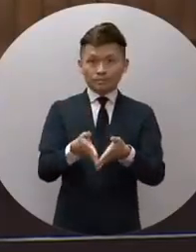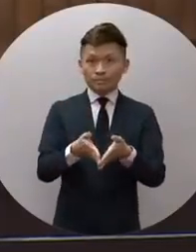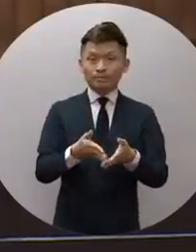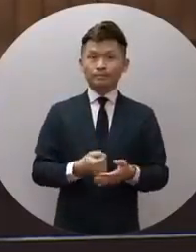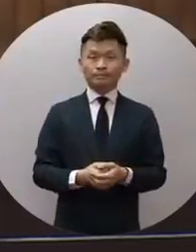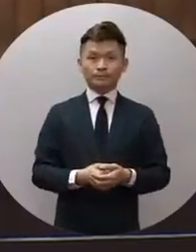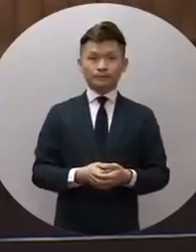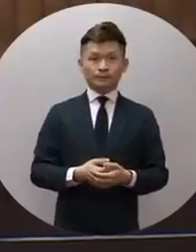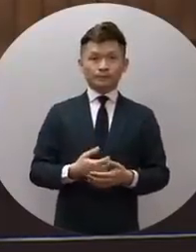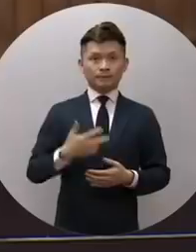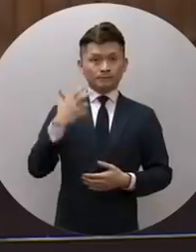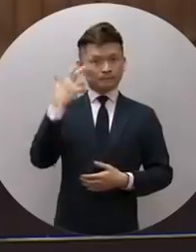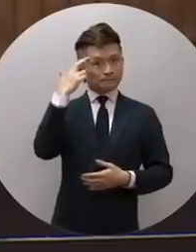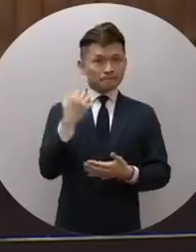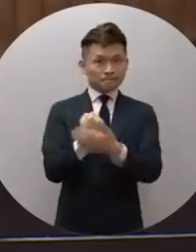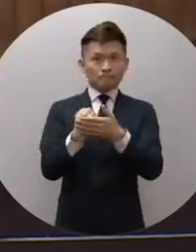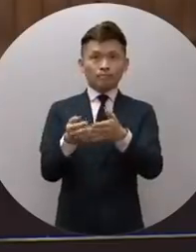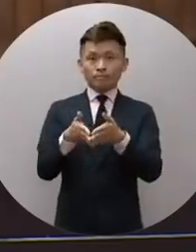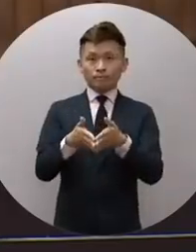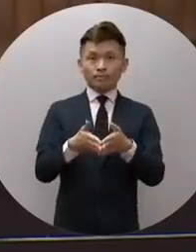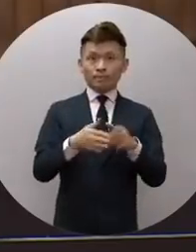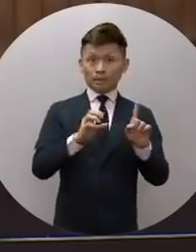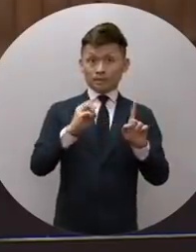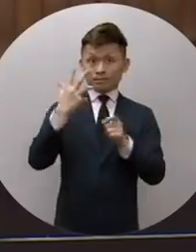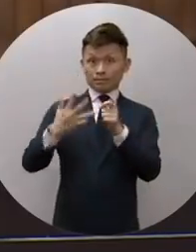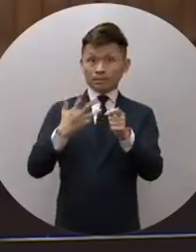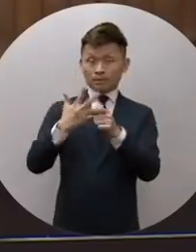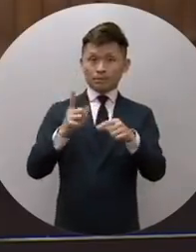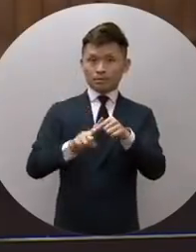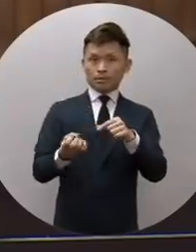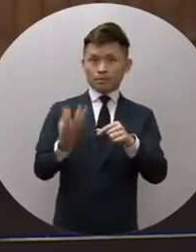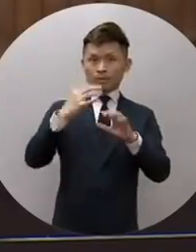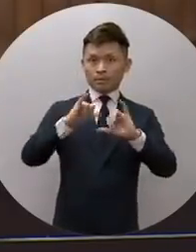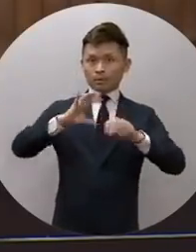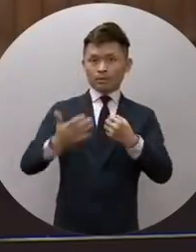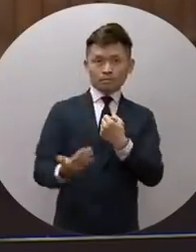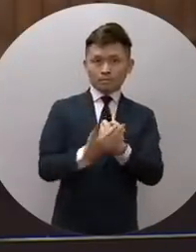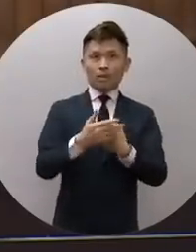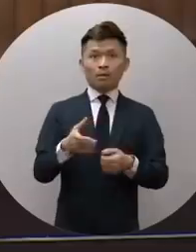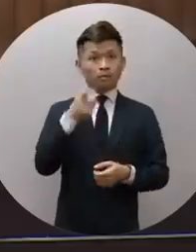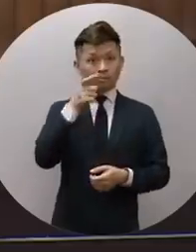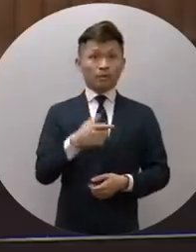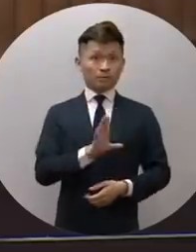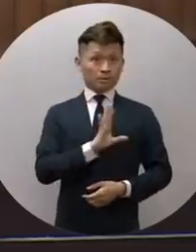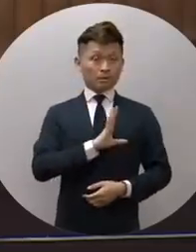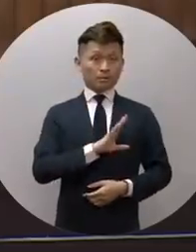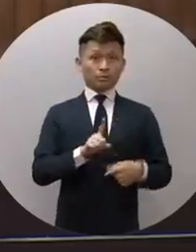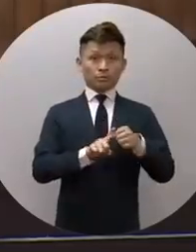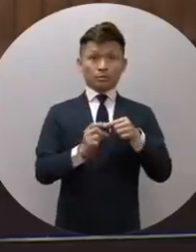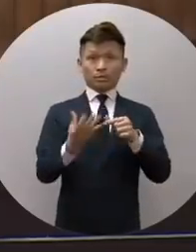卫、热爱以屹立108年的中华民国。中华民国就是中华